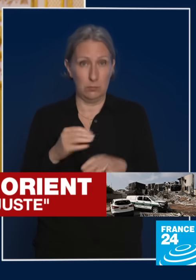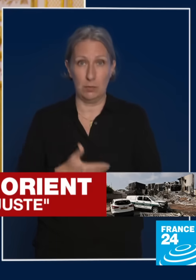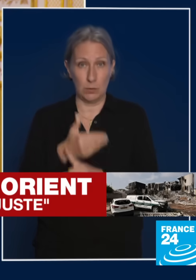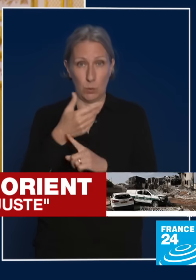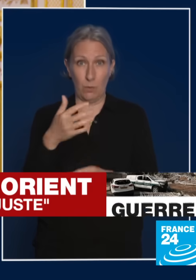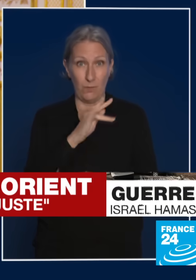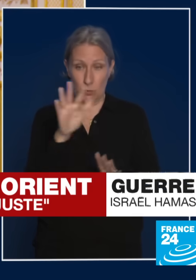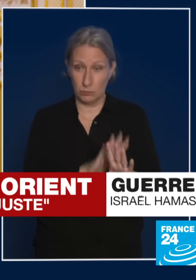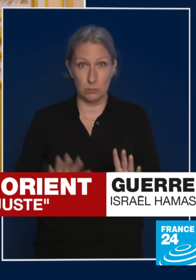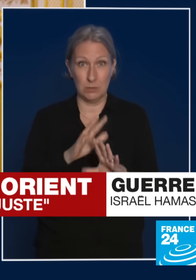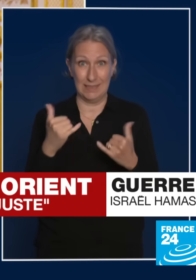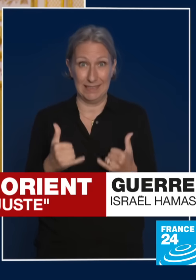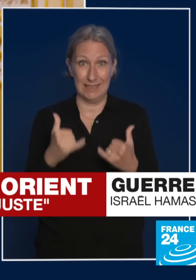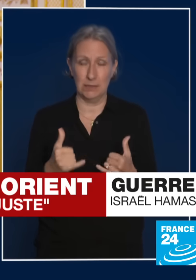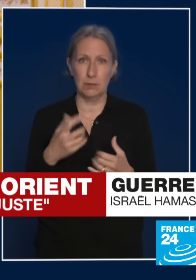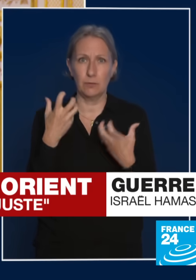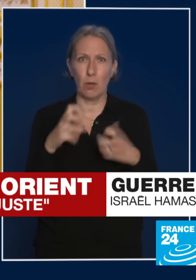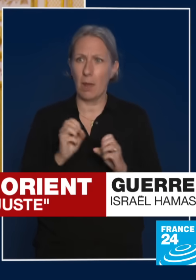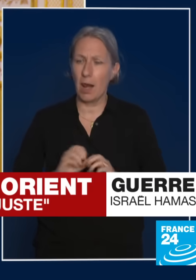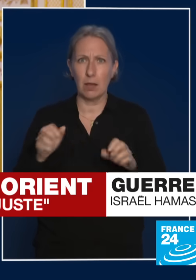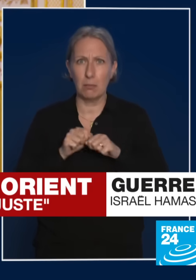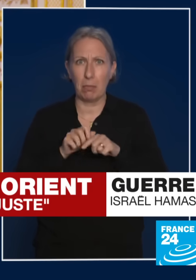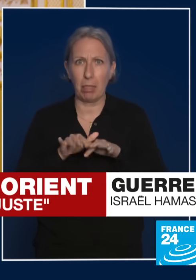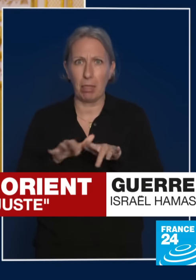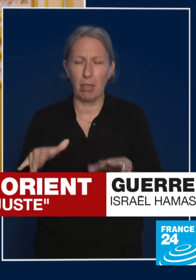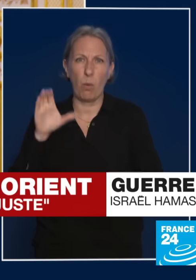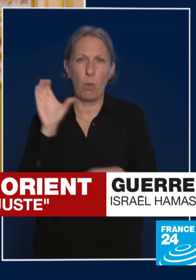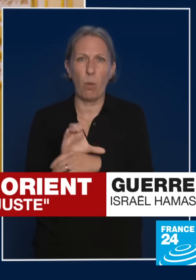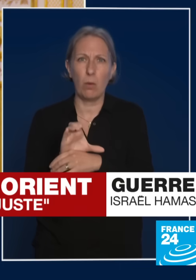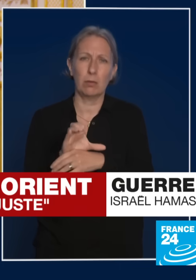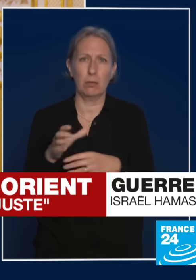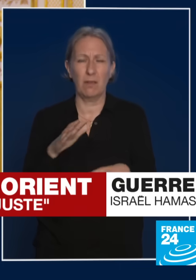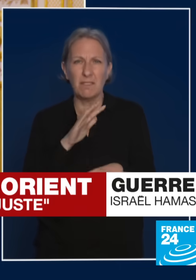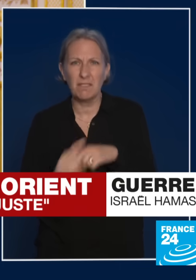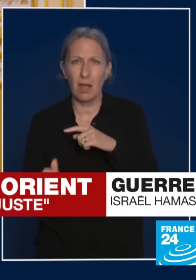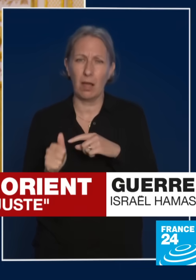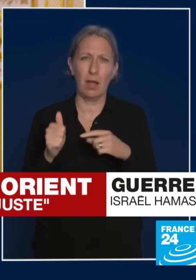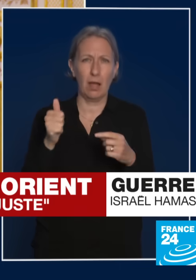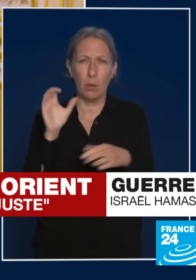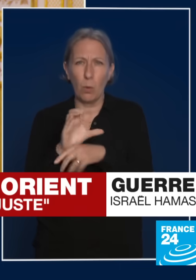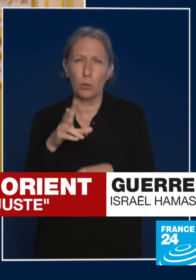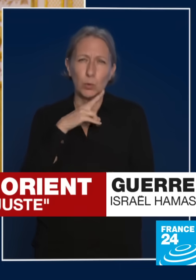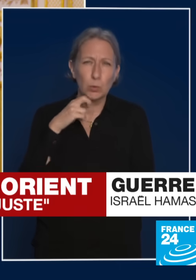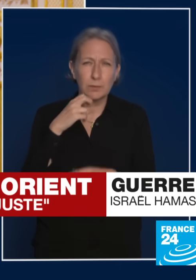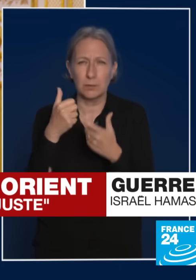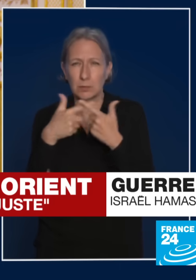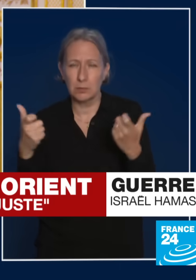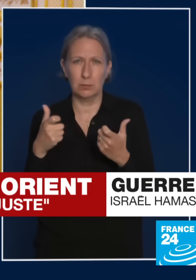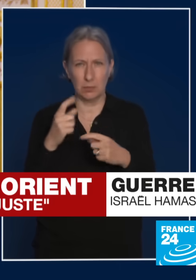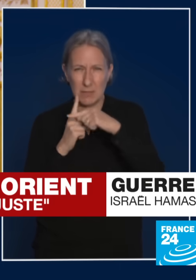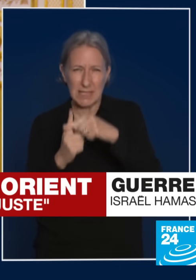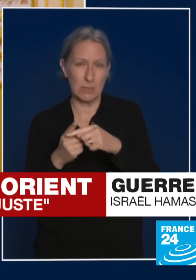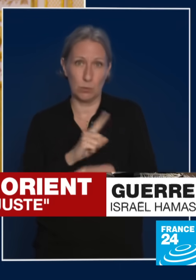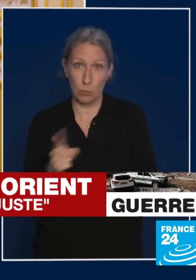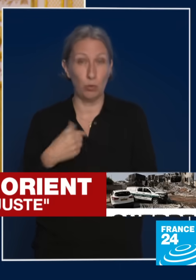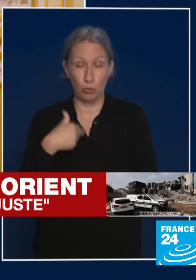laisser prospérer aucune parole aucun acte antisémite aucune stigmatisation je sais l'inquiétude la peur